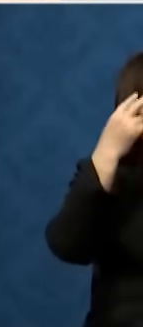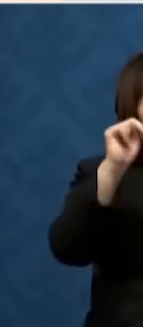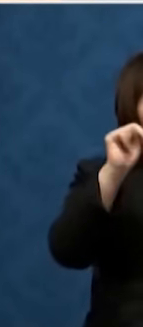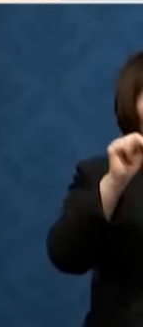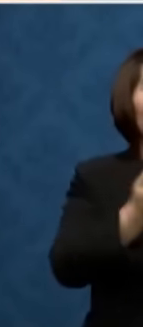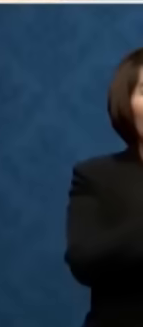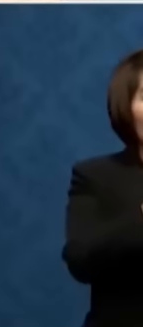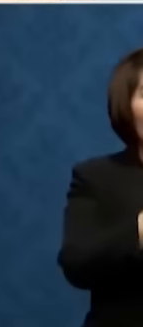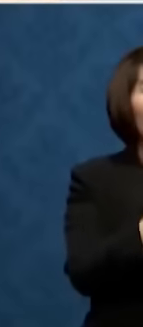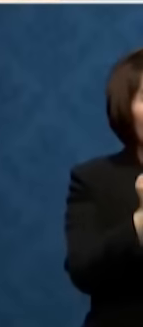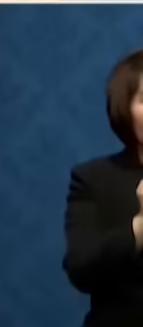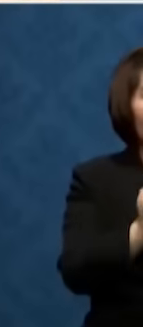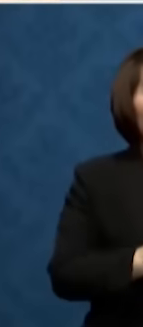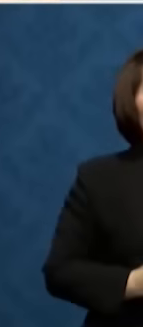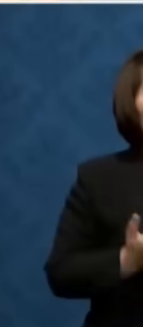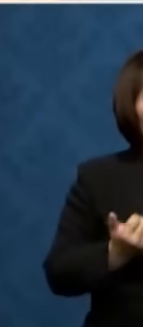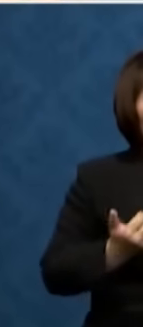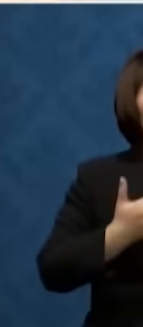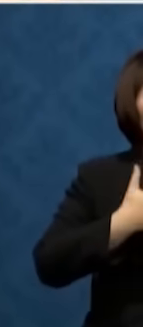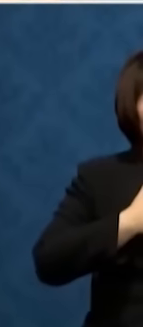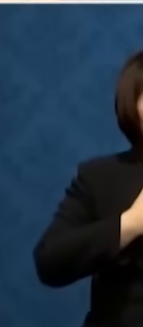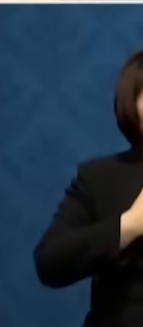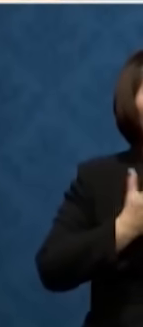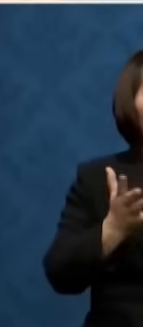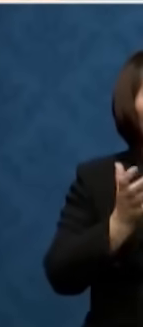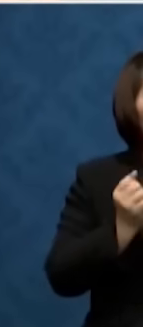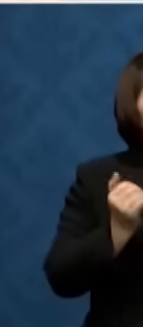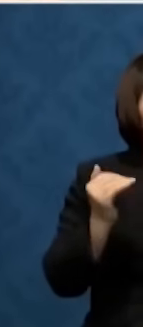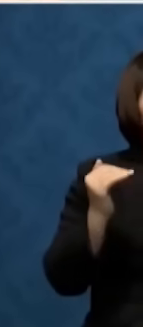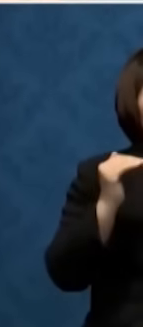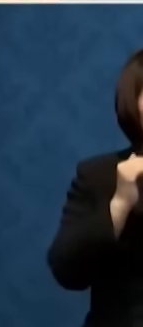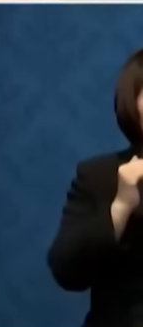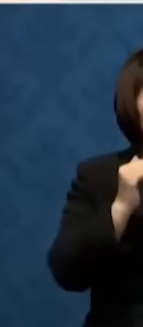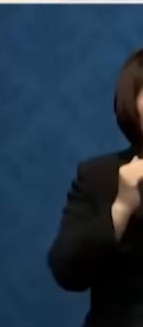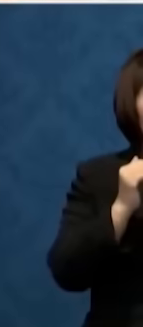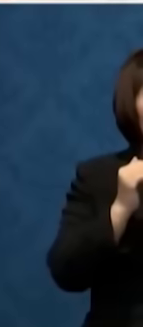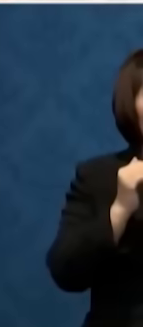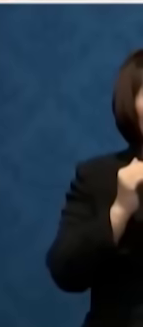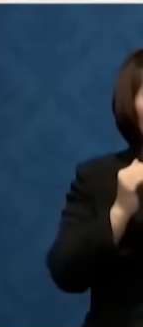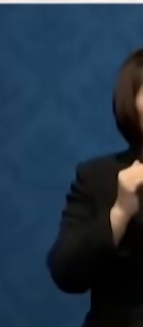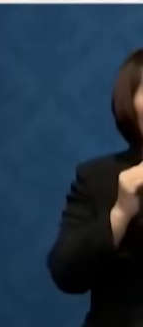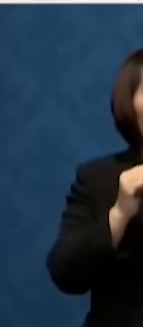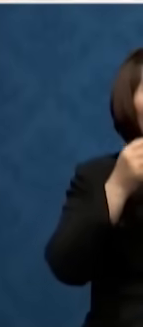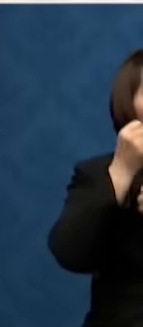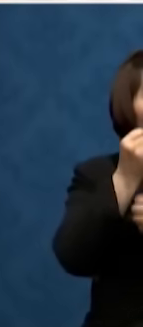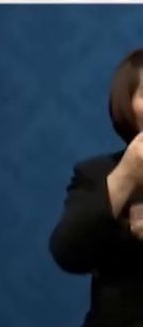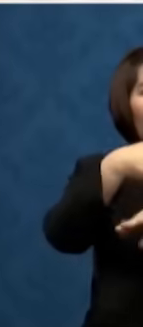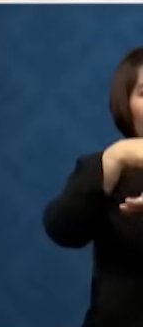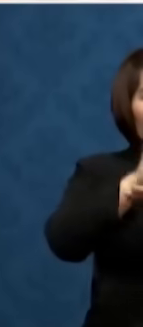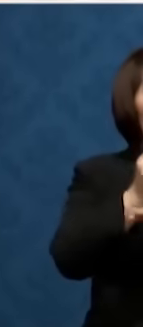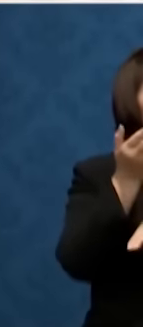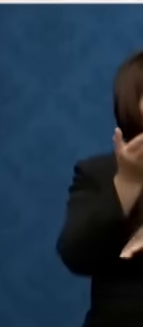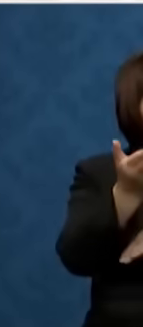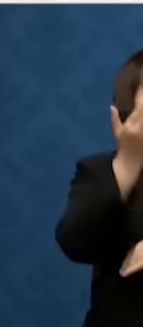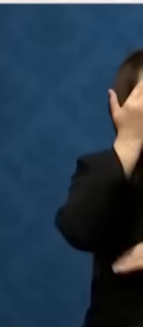ายกรัฐมนตรีวันนี้ผมขออนุญาตใช้สิทธิ์นะครับขอท้วงประท้วงท่านประธานครับว่